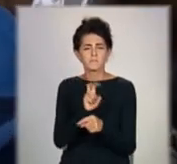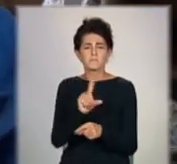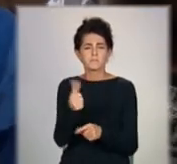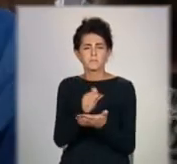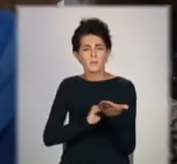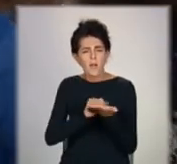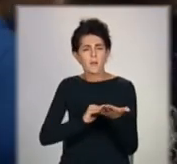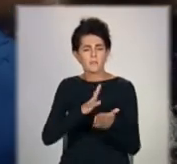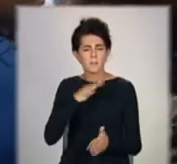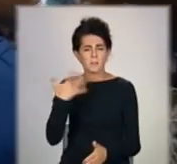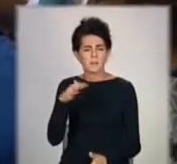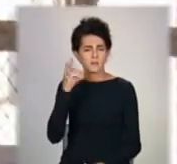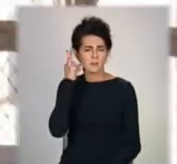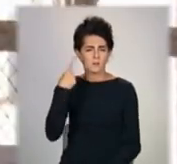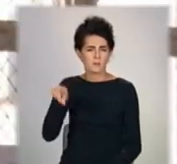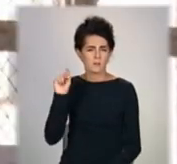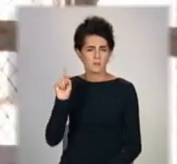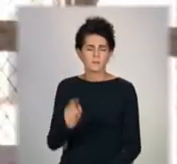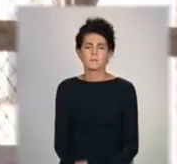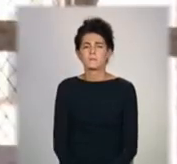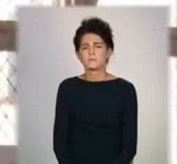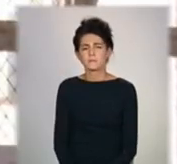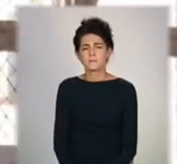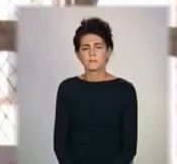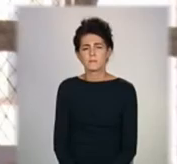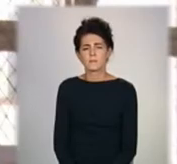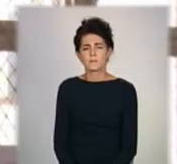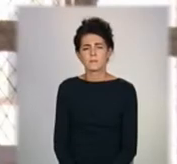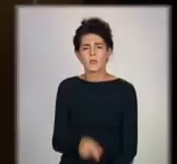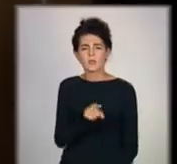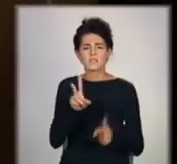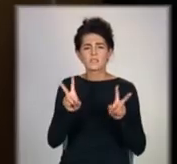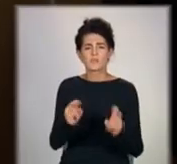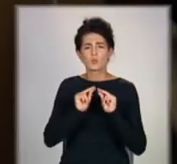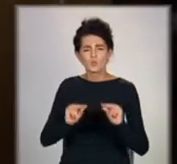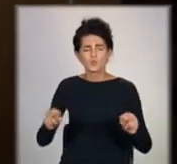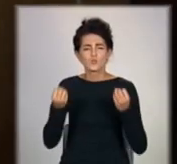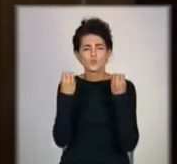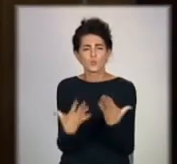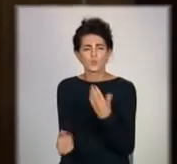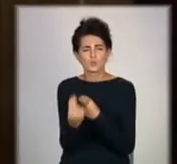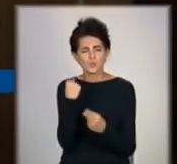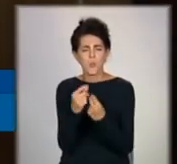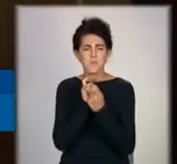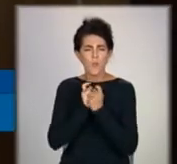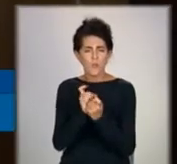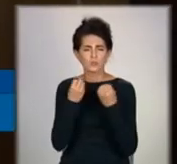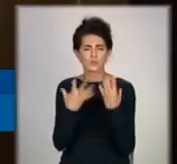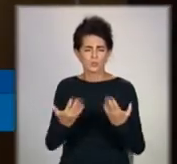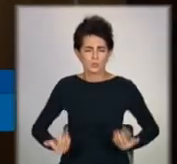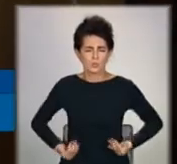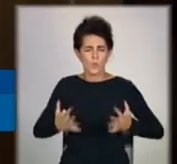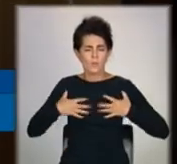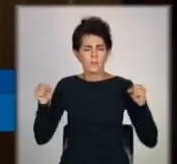тренування 50 років тому. Він житичий, він не тренер, він учитель. Скільки схваток проборовся, скільки ти життя прожив.